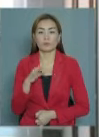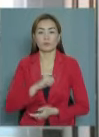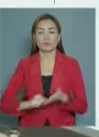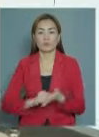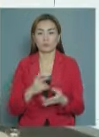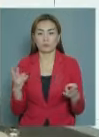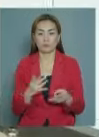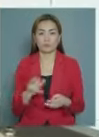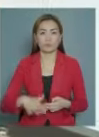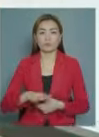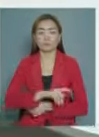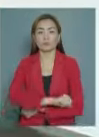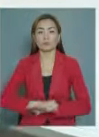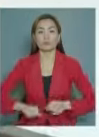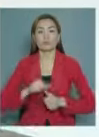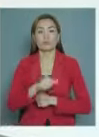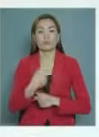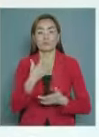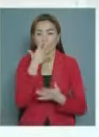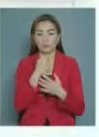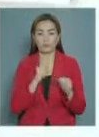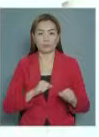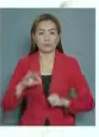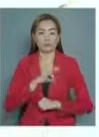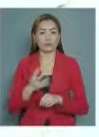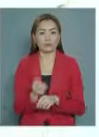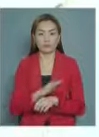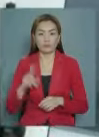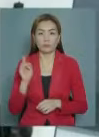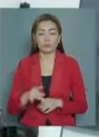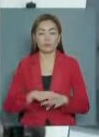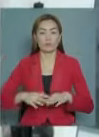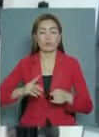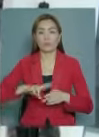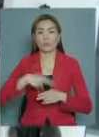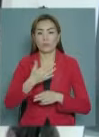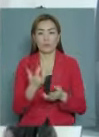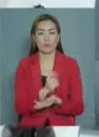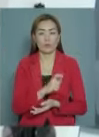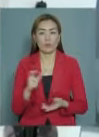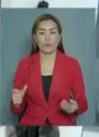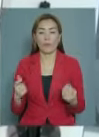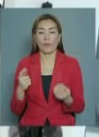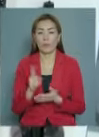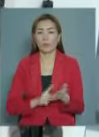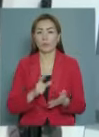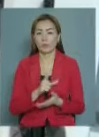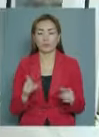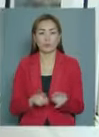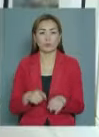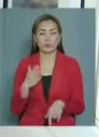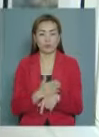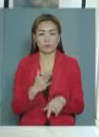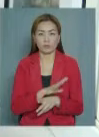құжат болу керек. Өңірде мигранттардан бөлек өз елінің қорғауын пайдалана алмайтын және еліне қайта бара алмайтын босқын мәртебесіне өтініш берушілер де бар